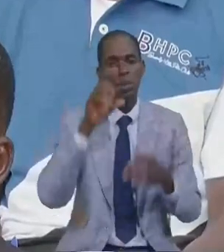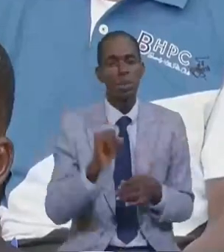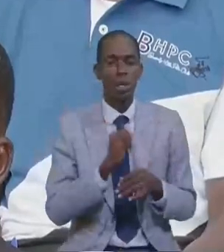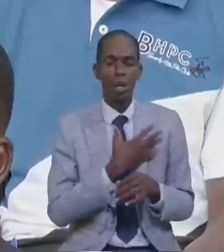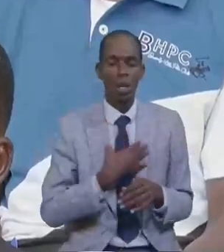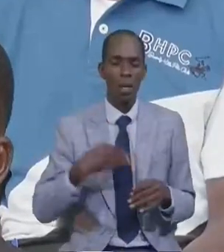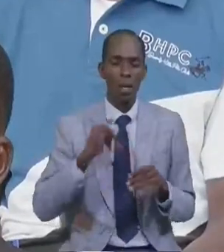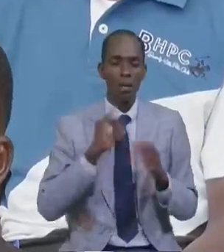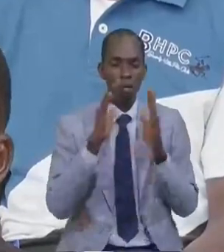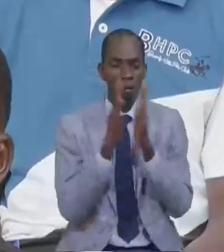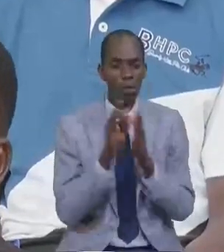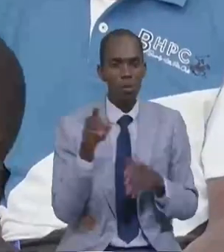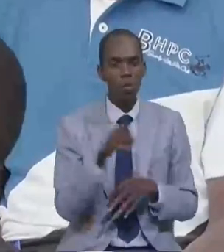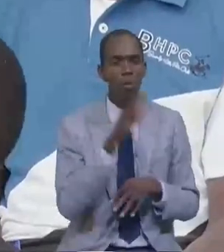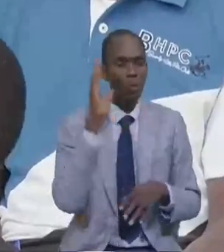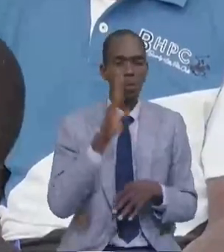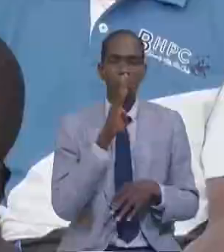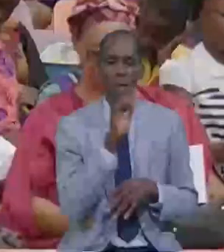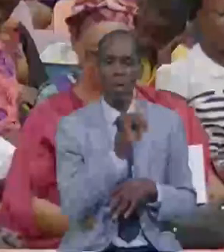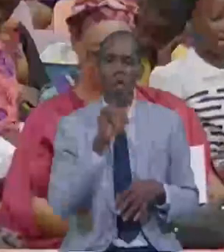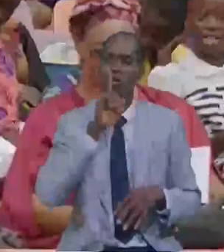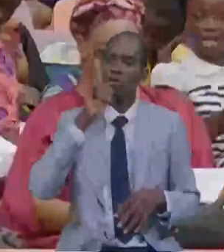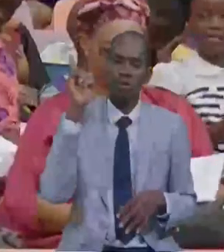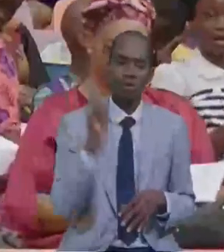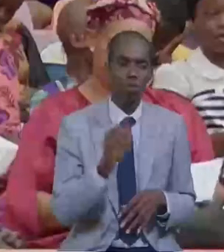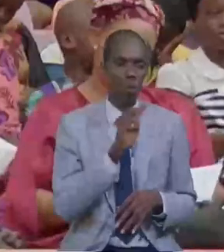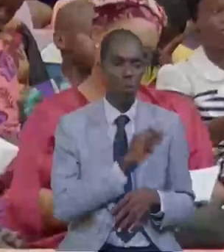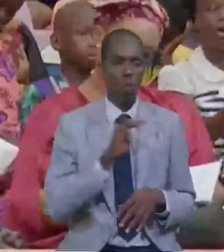Dieu vivant au nom de Jésus.